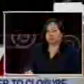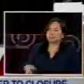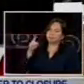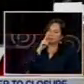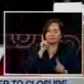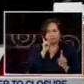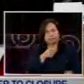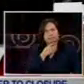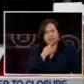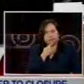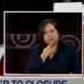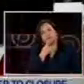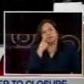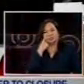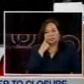Siguro po naman,